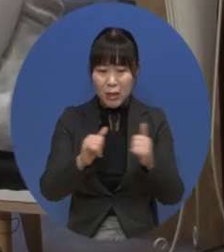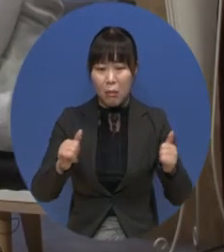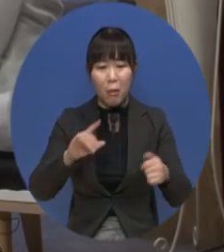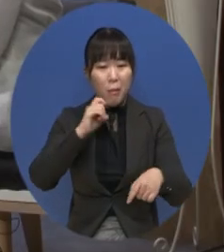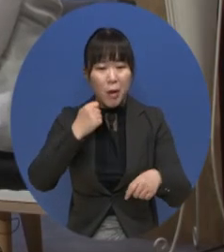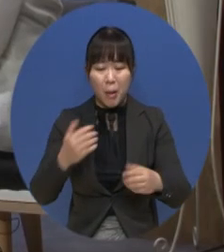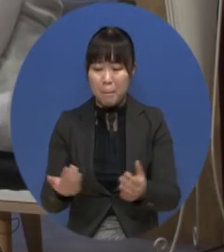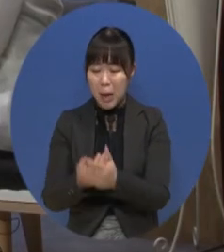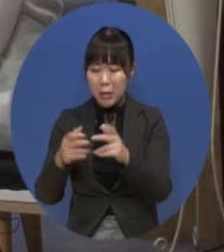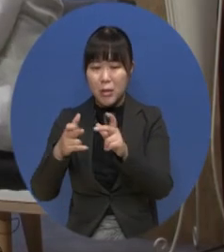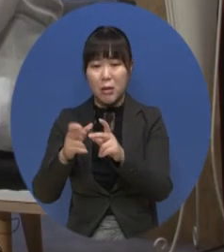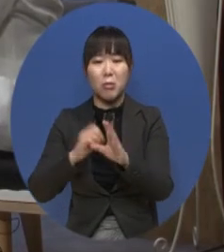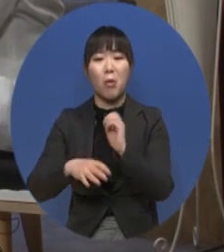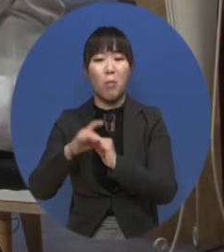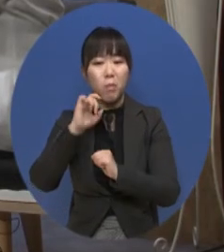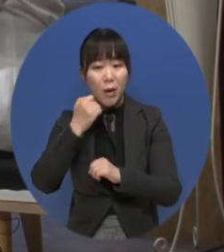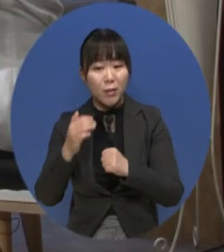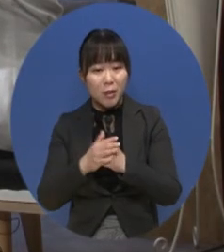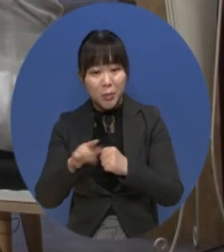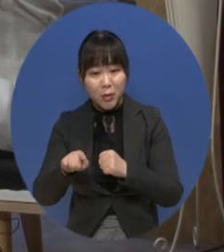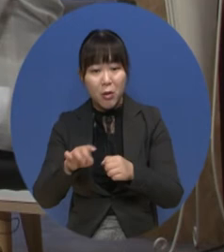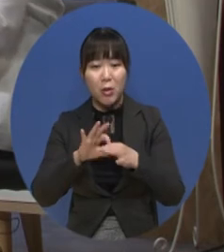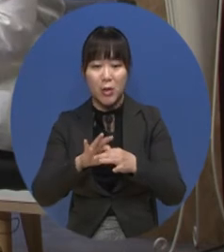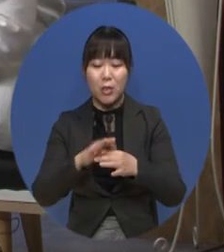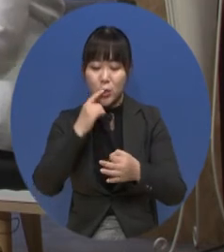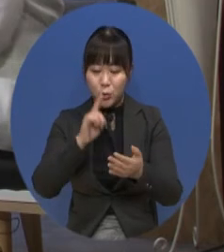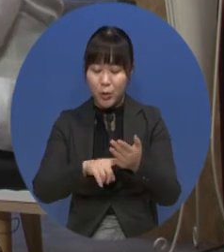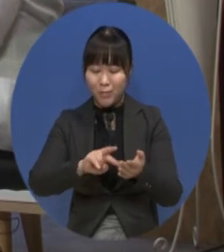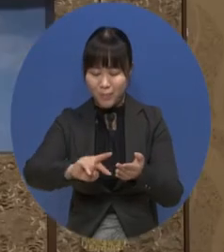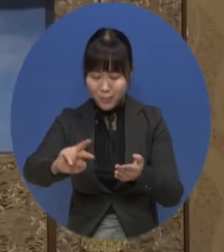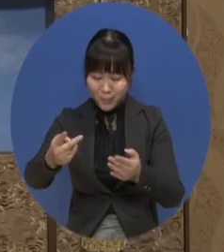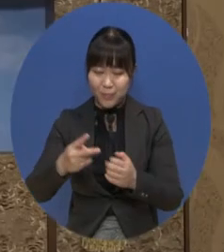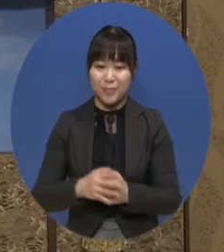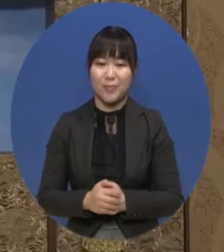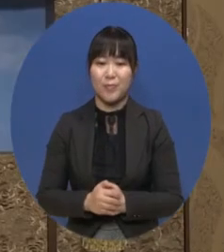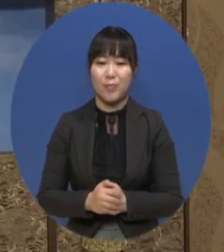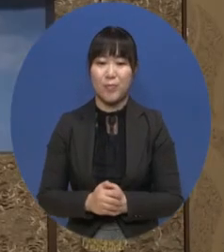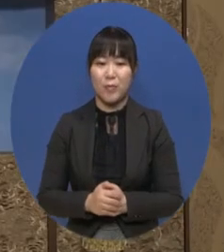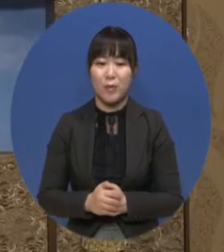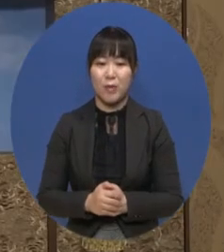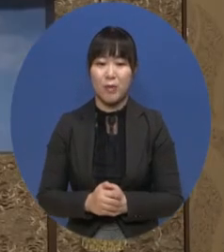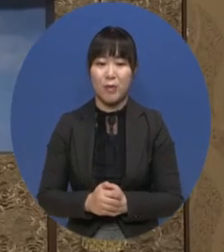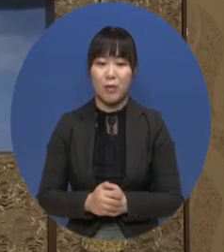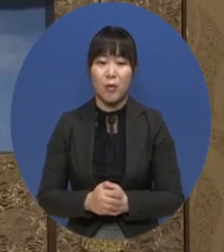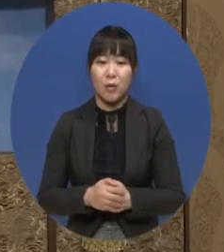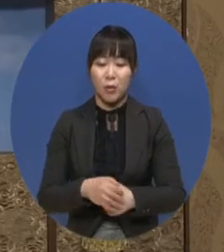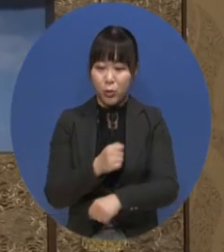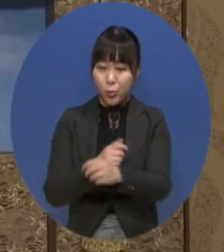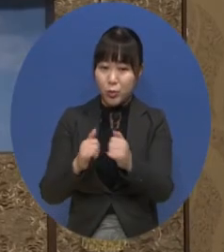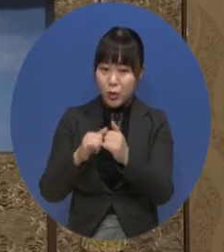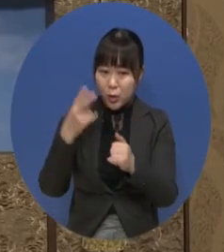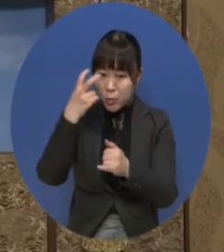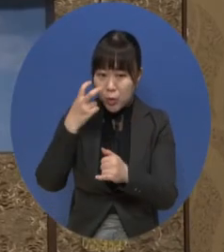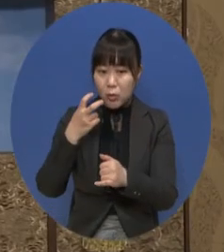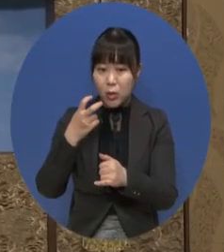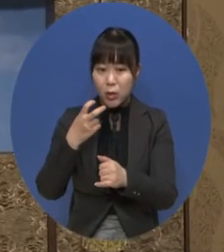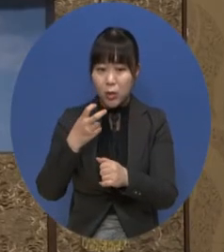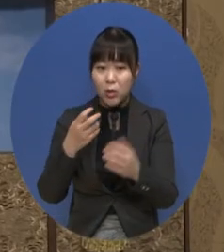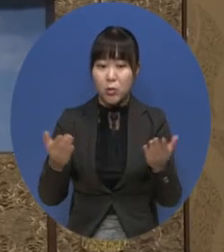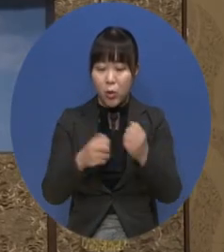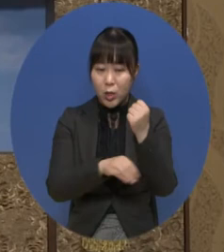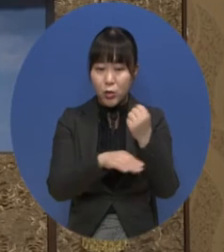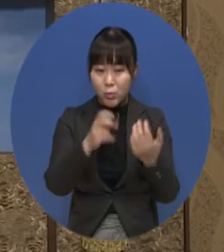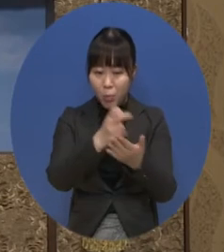얼마나 어렵겠어요. 그래서 그거를 근로계약서 쉽게 바꿔서 노무사 감수도 받았죠. 근로기준법상 문제가